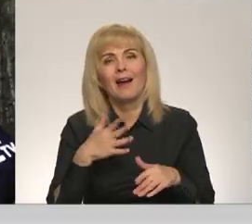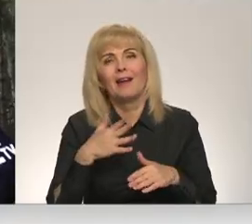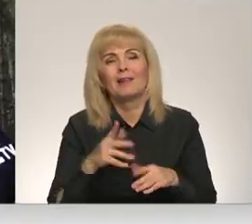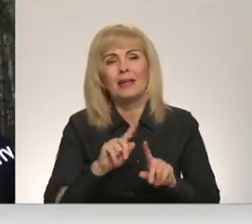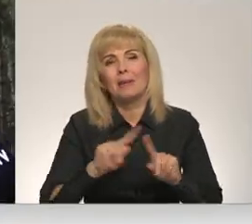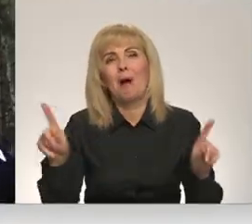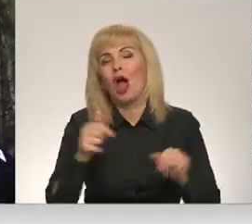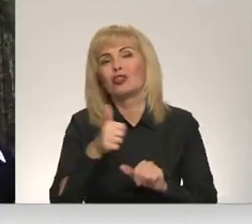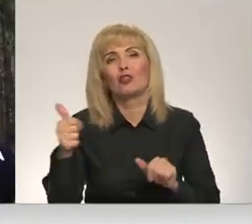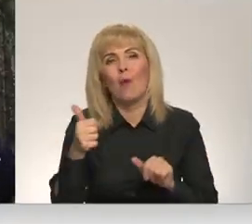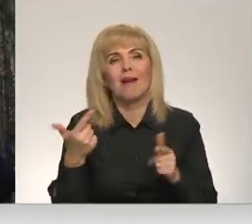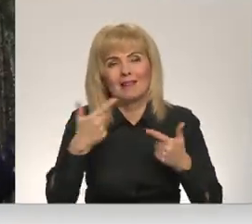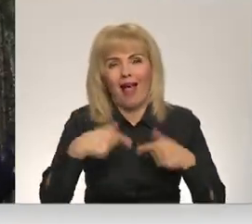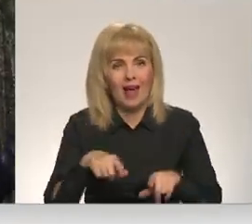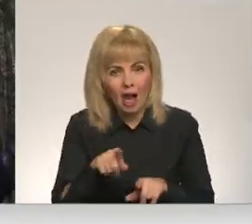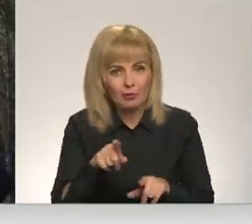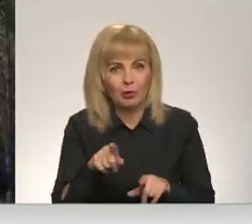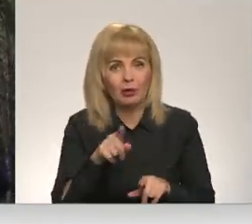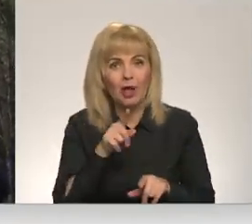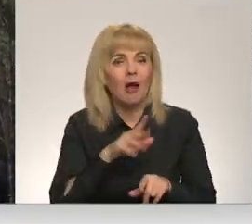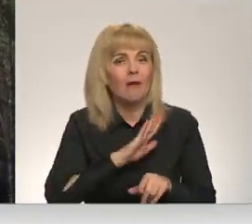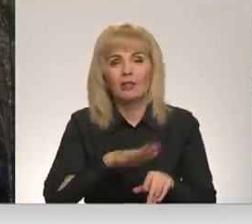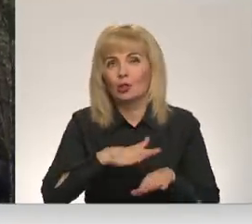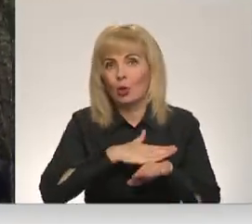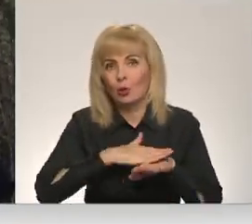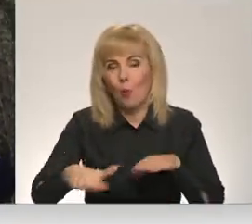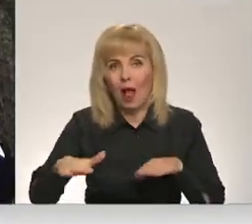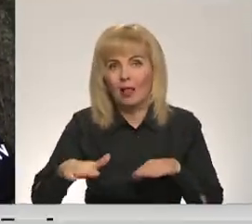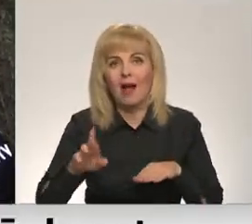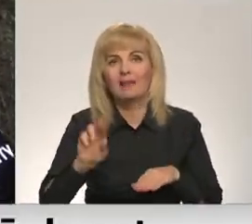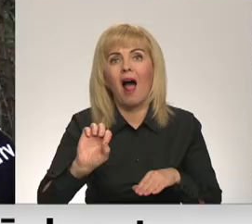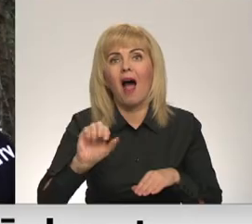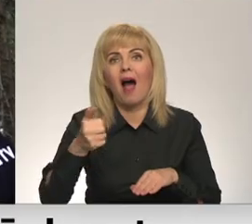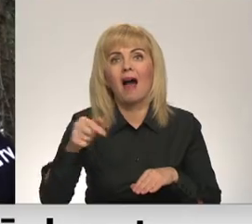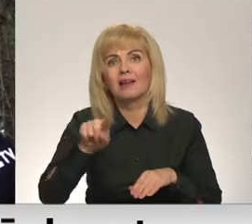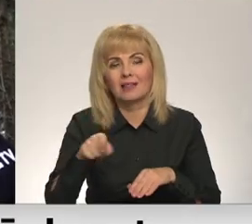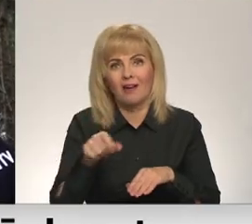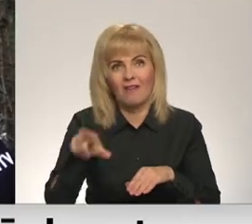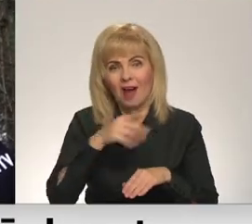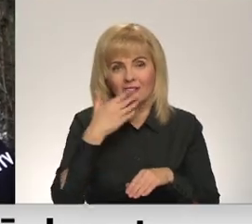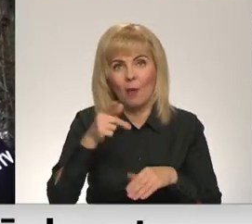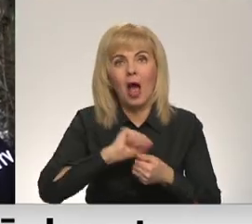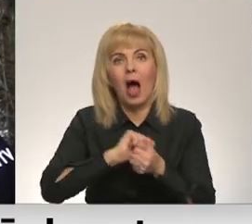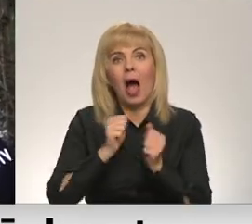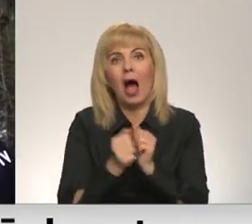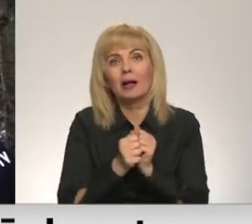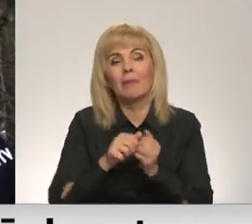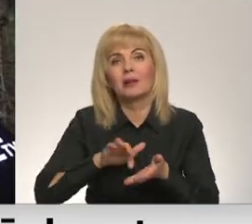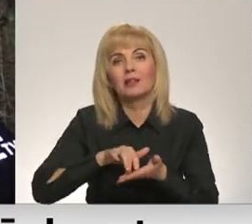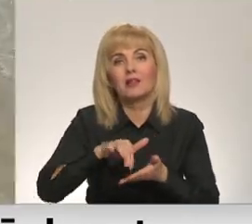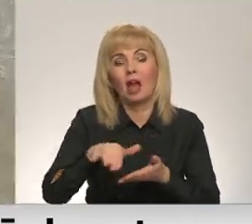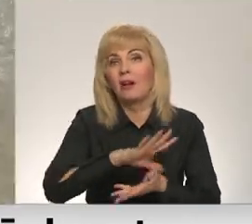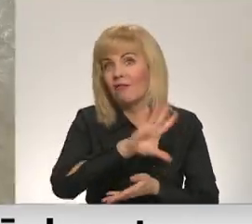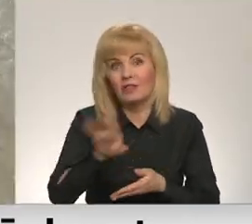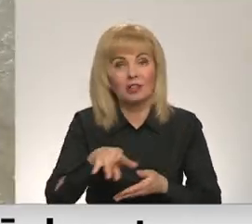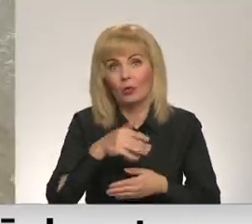ir. Viss ir nopūsts, tos nolīdzināts, viss ir raks, nemaz vairs nav. Mēs tur ar tiem akmeņiem izstaigājuši, tagad tur viss